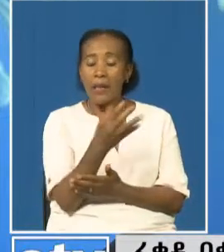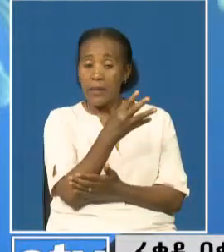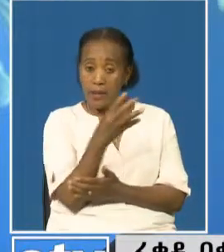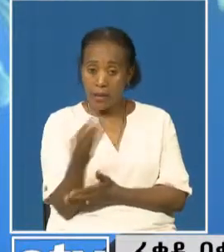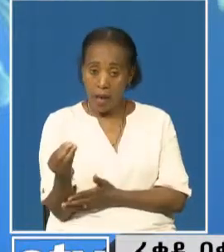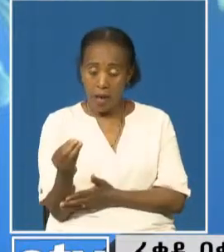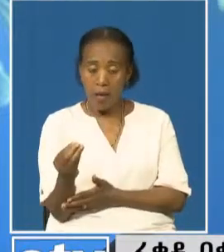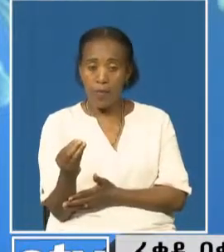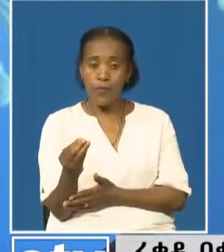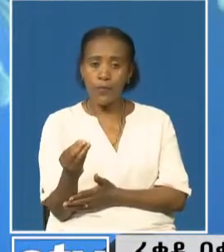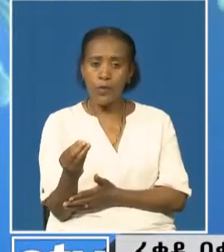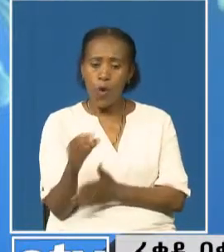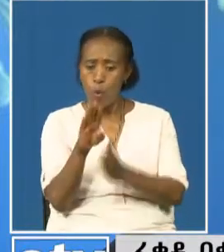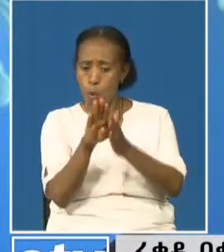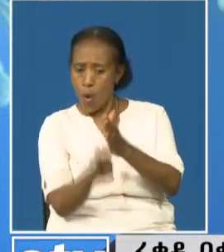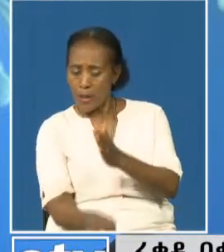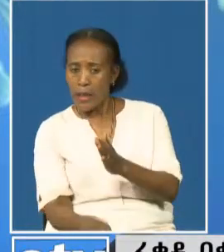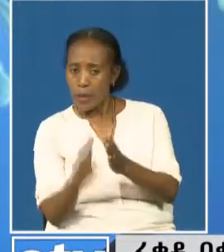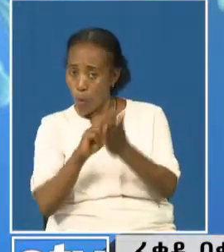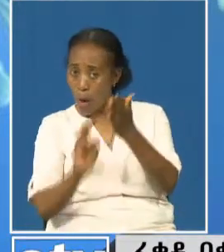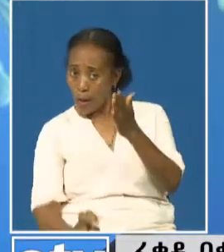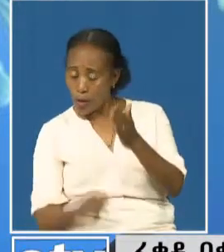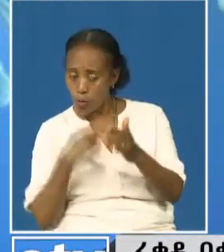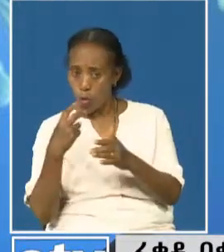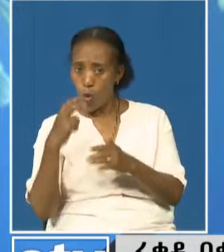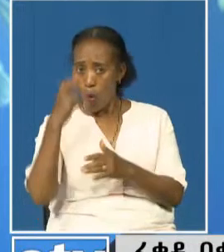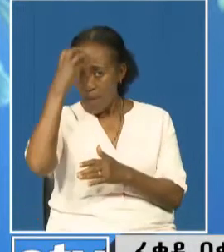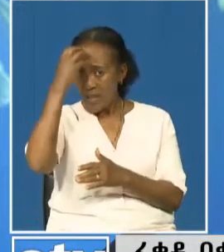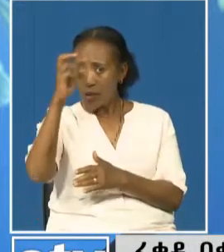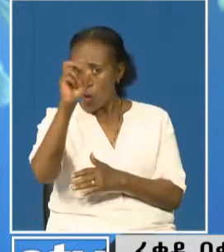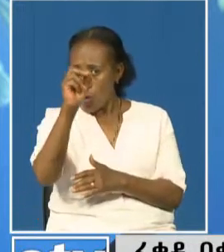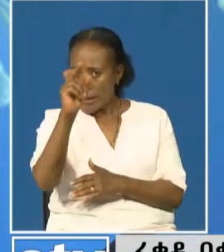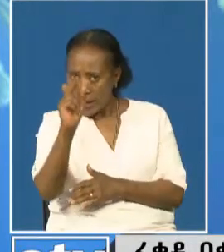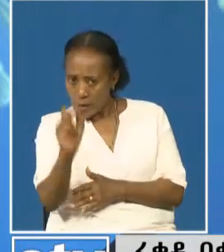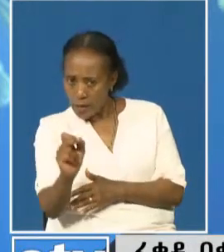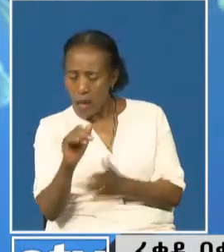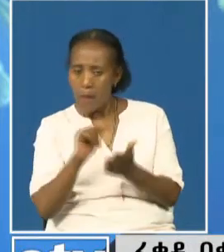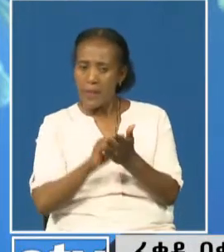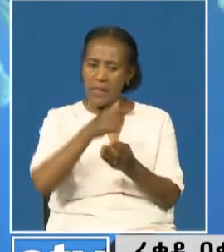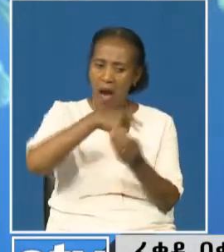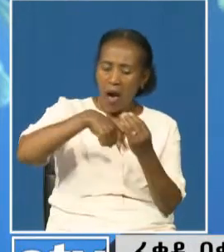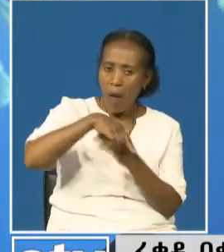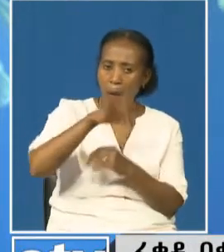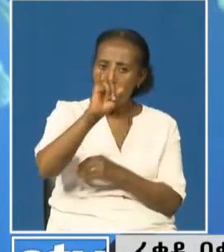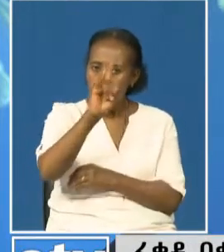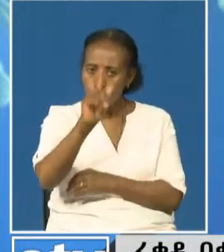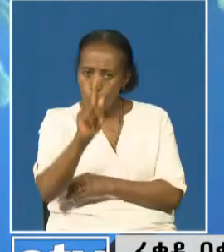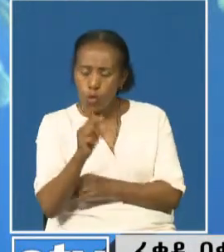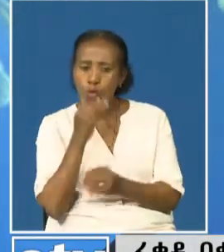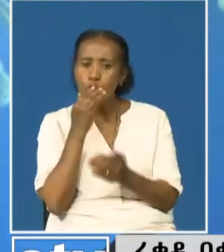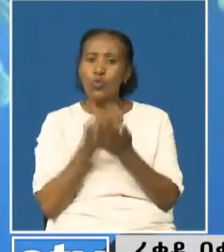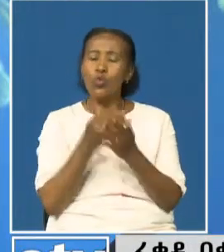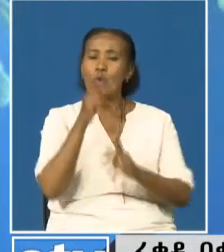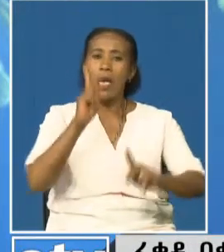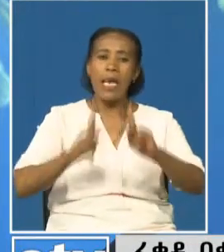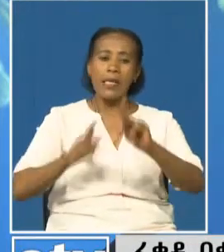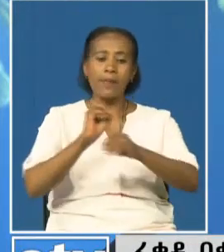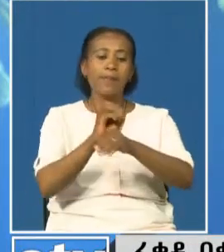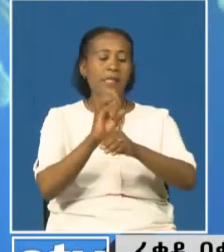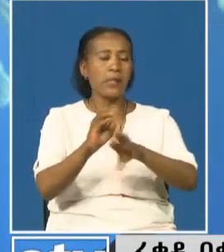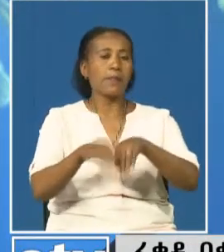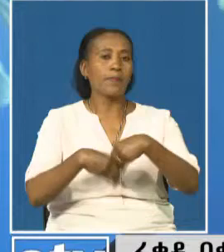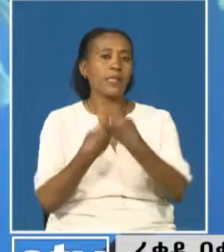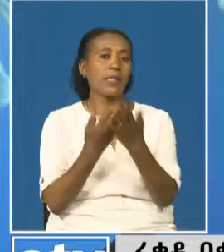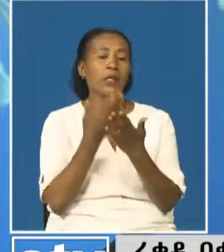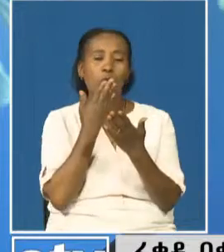እና ወረድ ብሎ መንግስት በየወረዳውም በዚህ ላቀባሉ ዞኖችንም ጥሩ ለህዝቡ ምክር